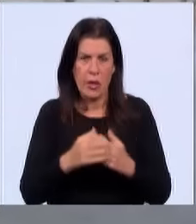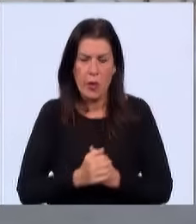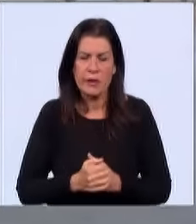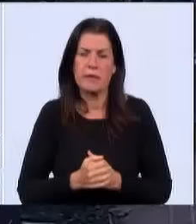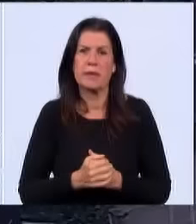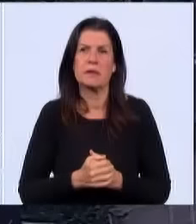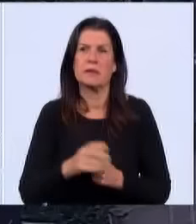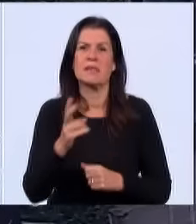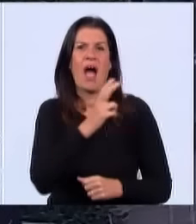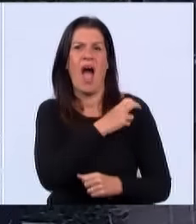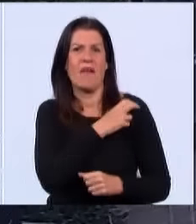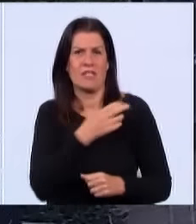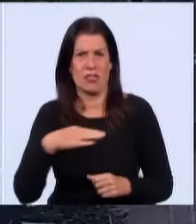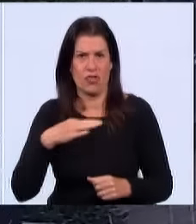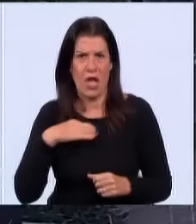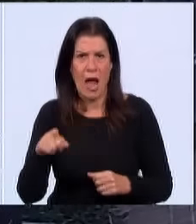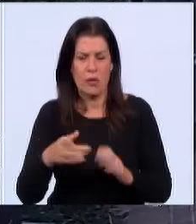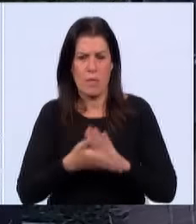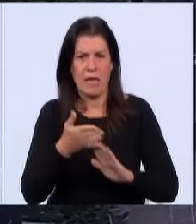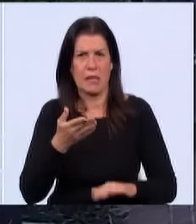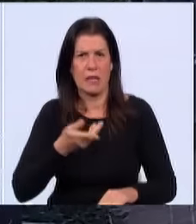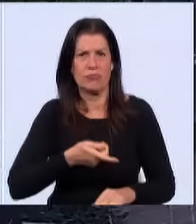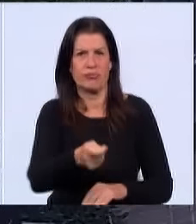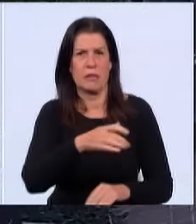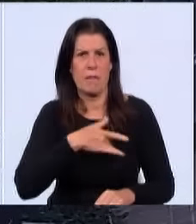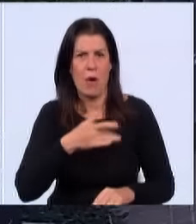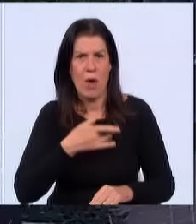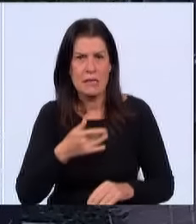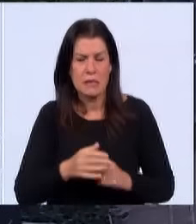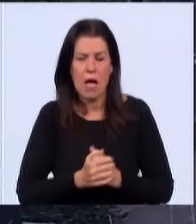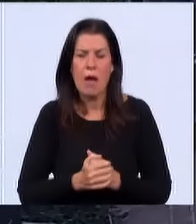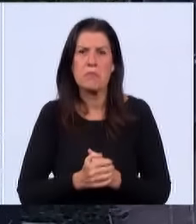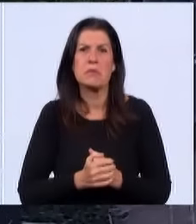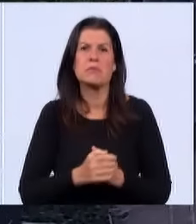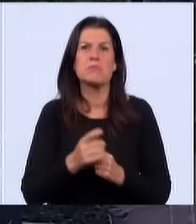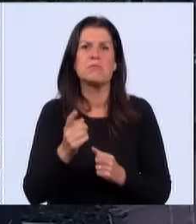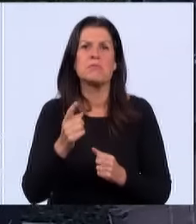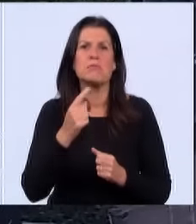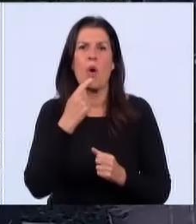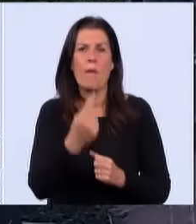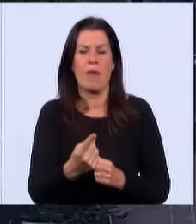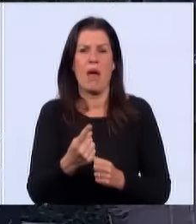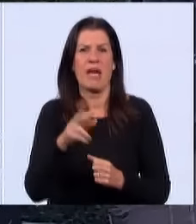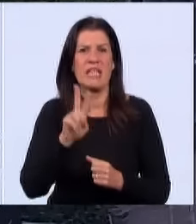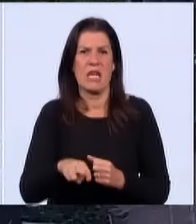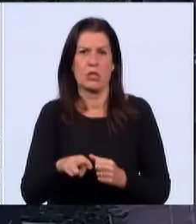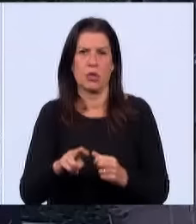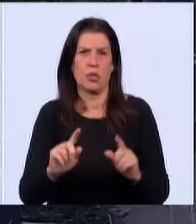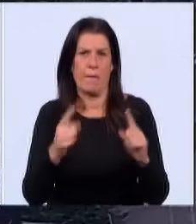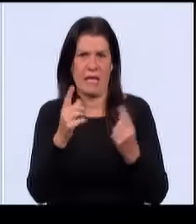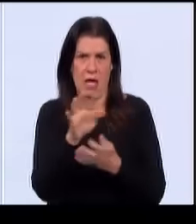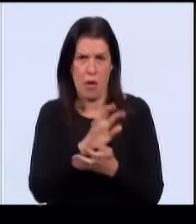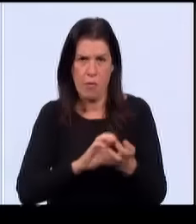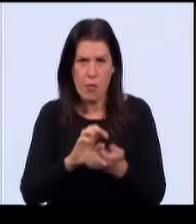הפנימי שלנו. בוקר טוב, חג שמח. קיבלנו דיווח כרגע על אירוע מורכב. זה אומר שיש אירוע בכמה נקודות